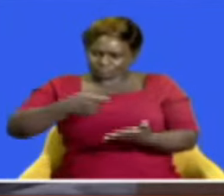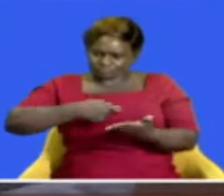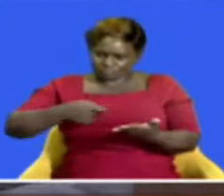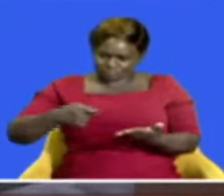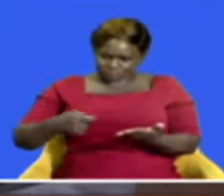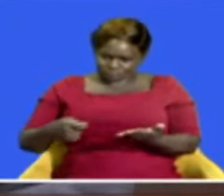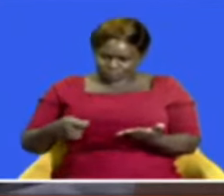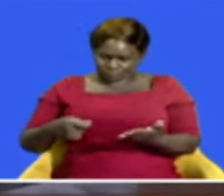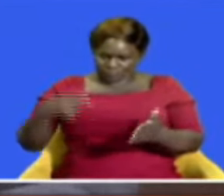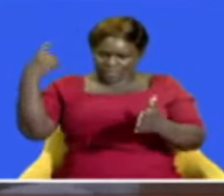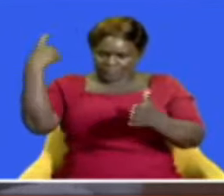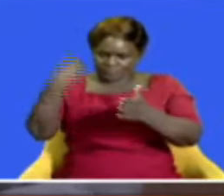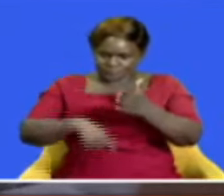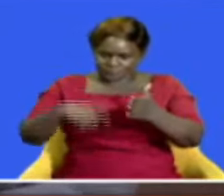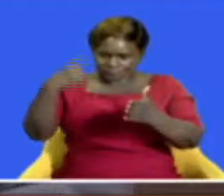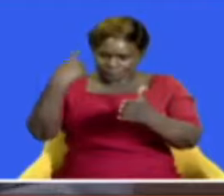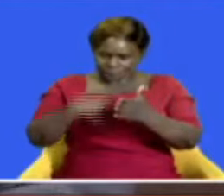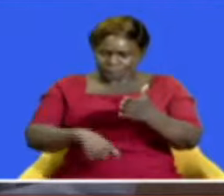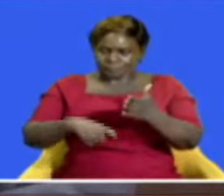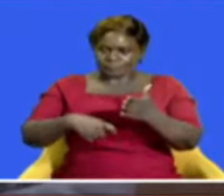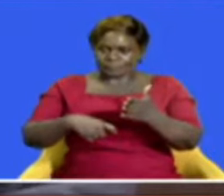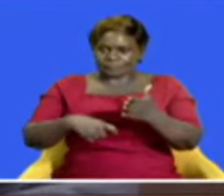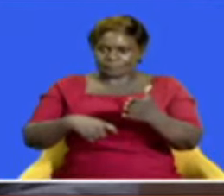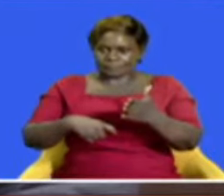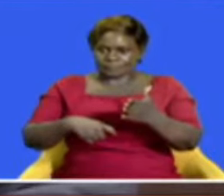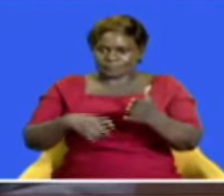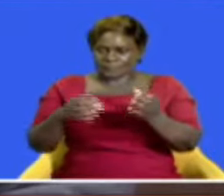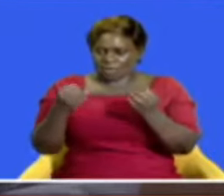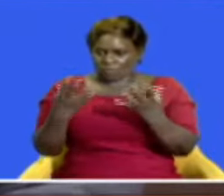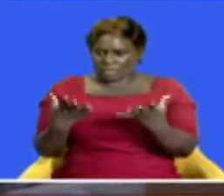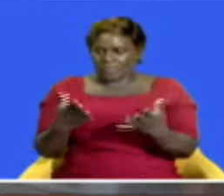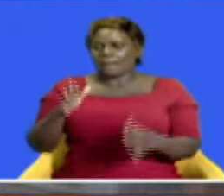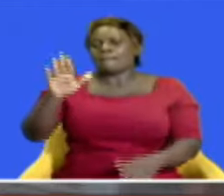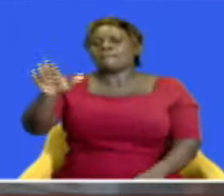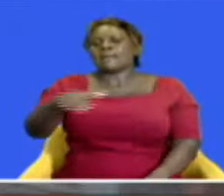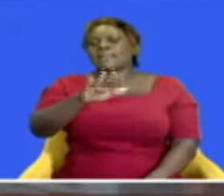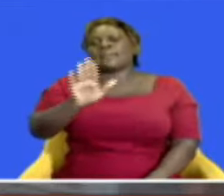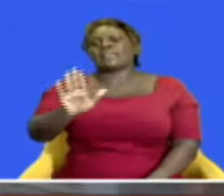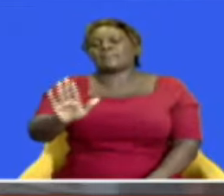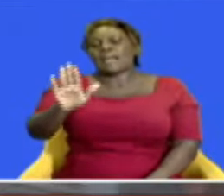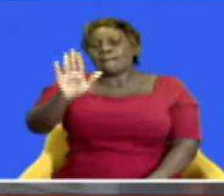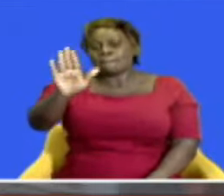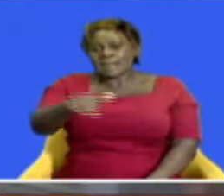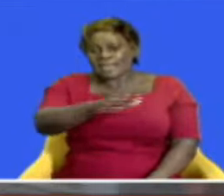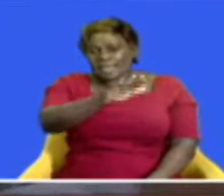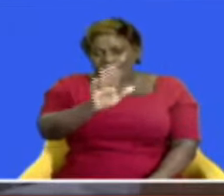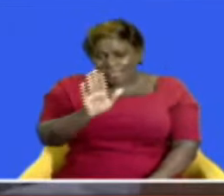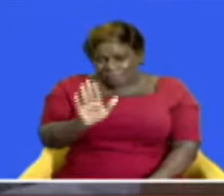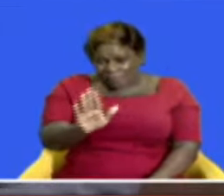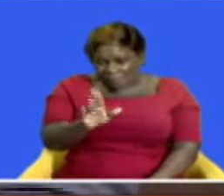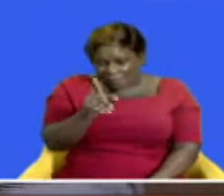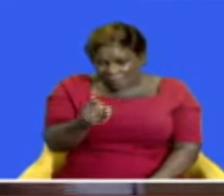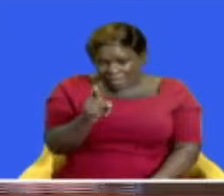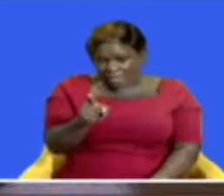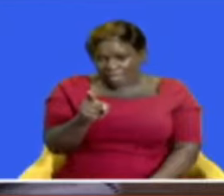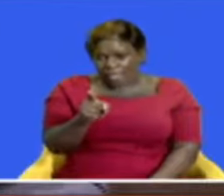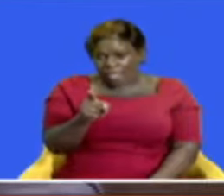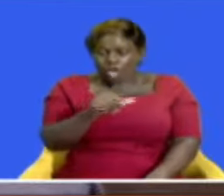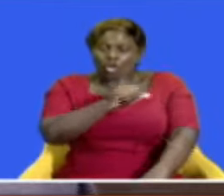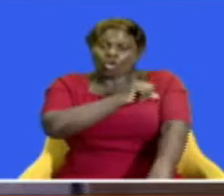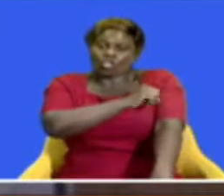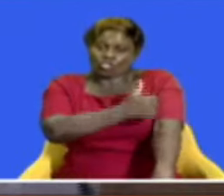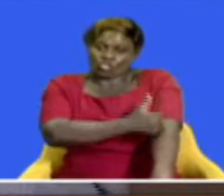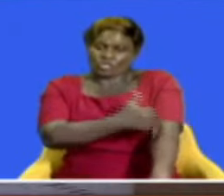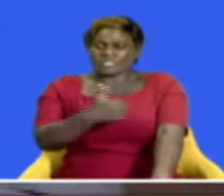sahihi kwamba ushuru utatozwa kiwango hiki ni bunge. Na bunge limepewa hayo